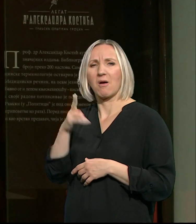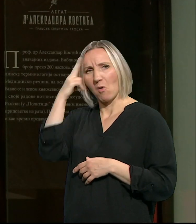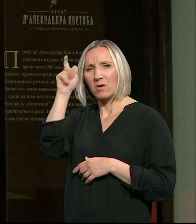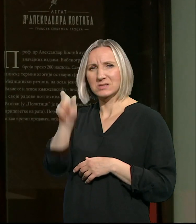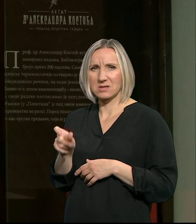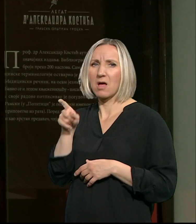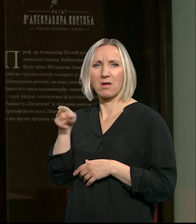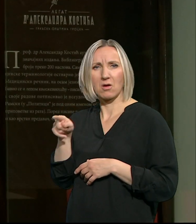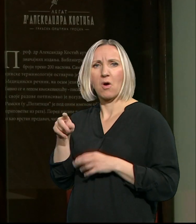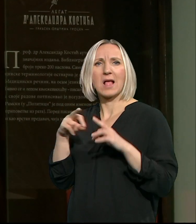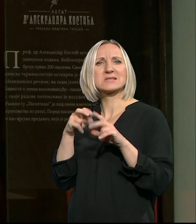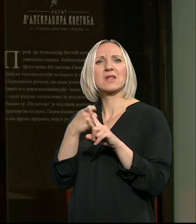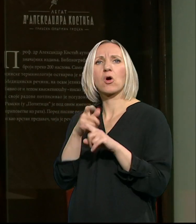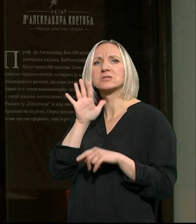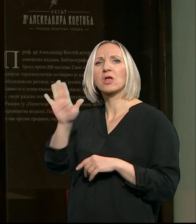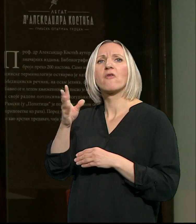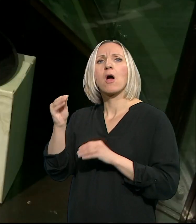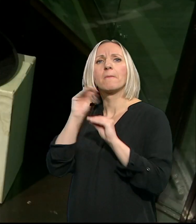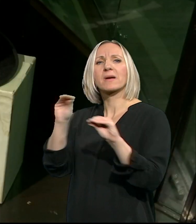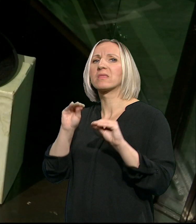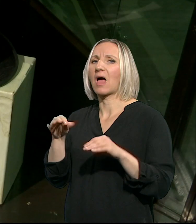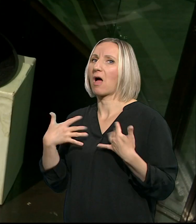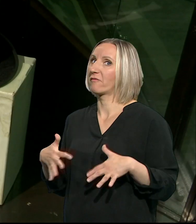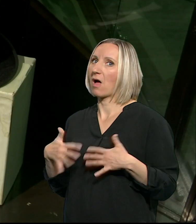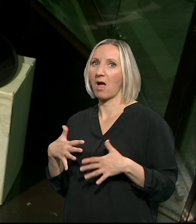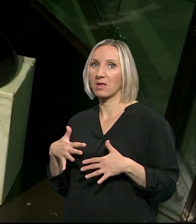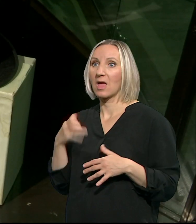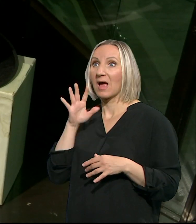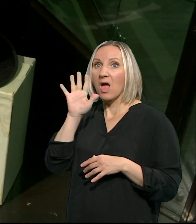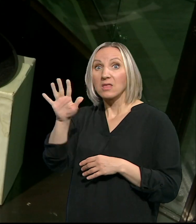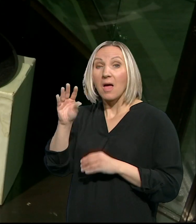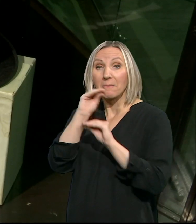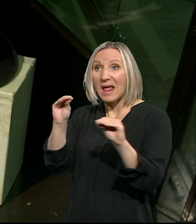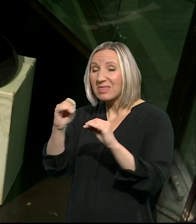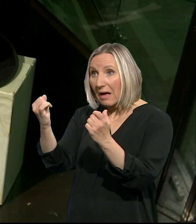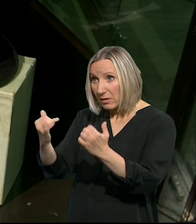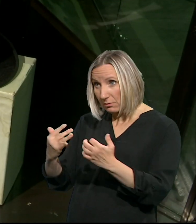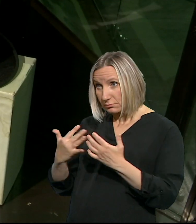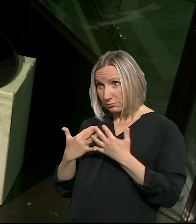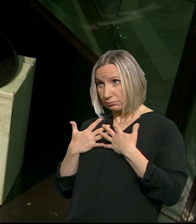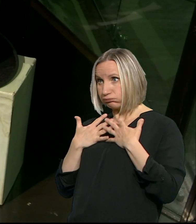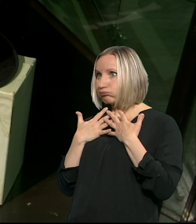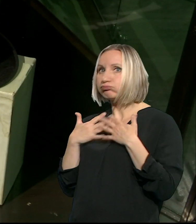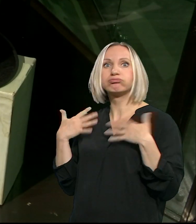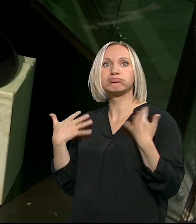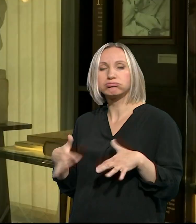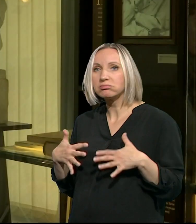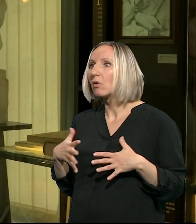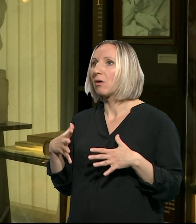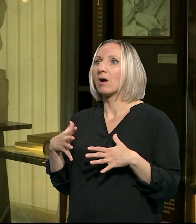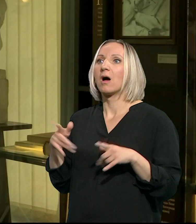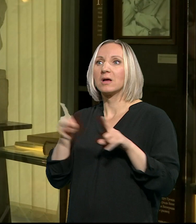živom sećanju Aleksandar Kostić i njegova predavanja, jer kaže da se njegova živa reč pomno slušala, upijala